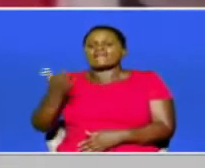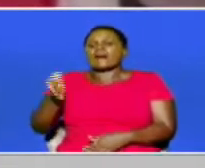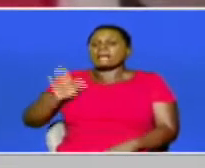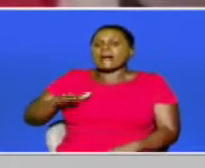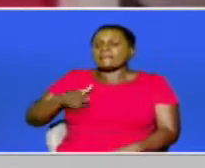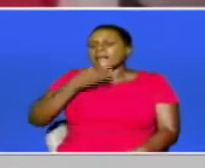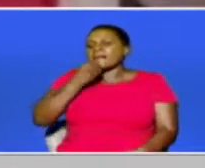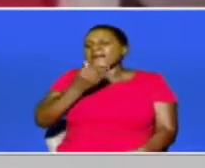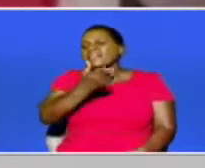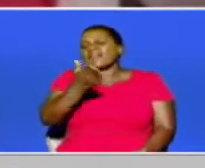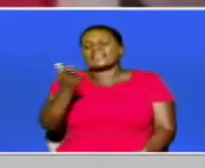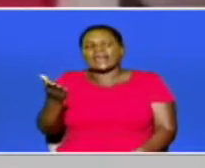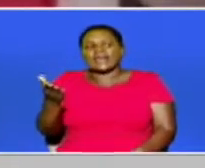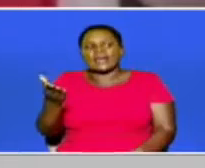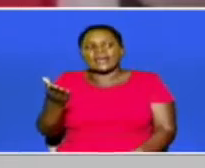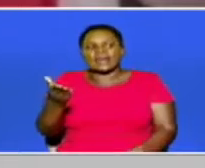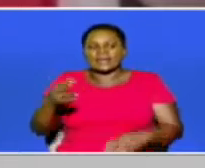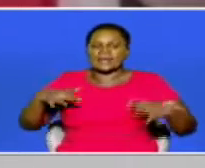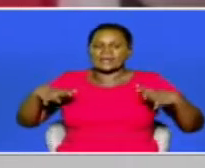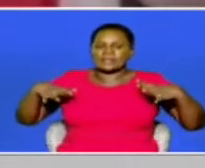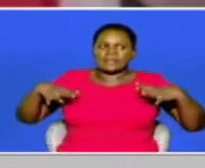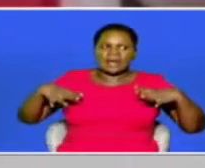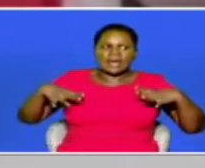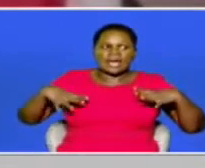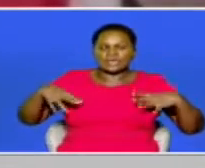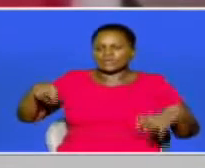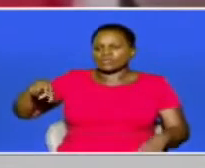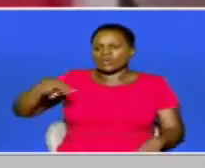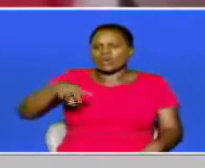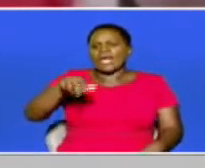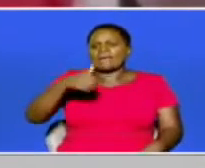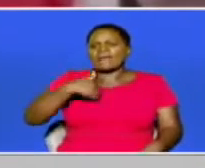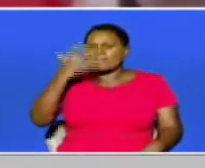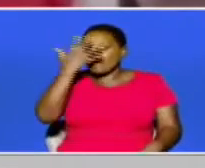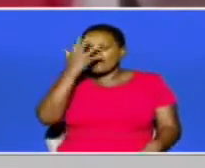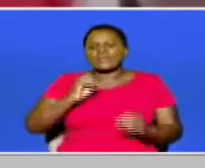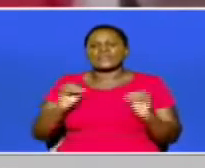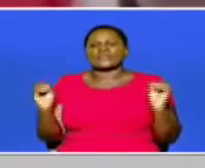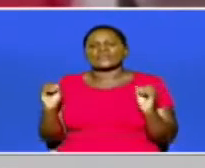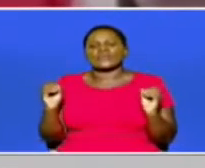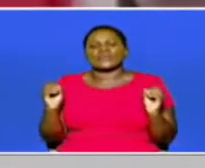au ni baba angali anajivuna kutembea mbele ya watu na hana aibu?